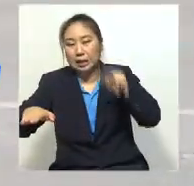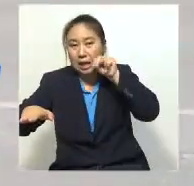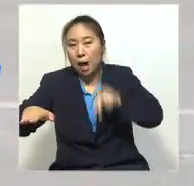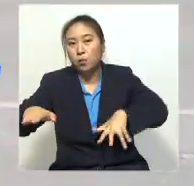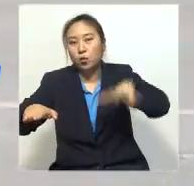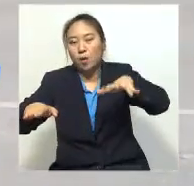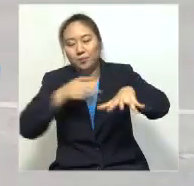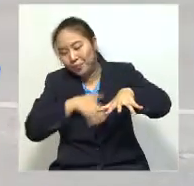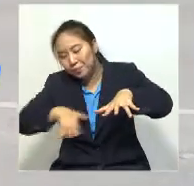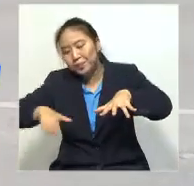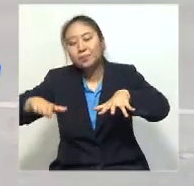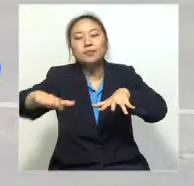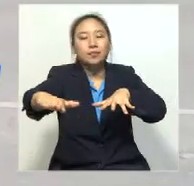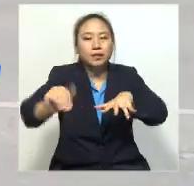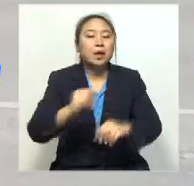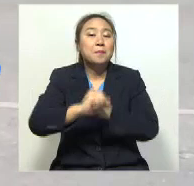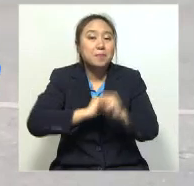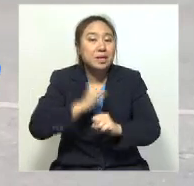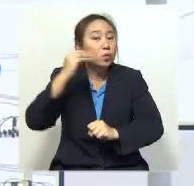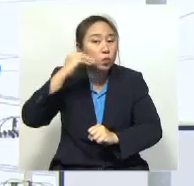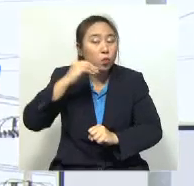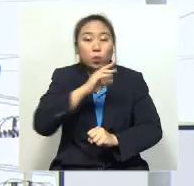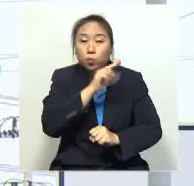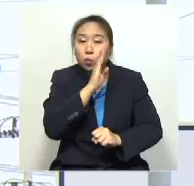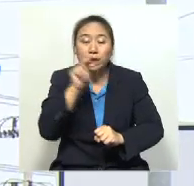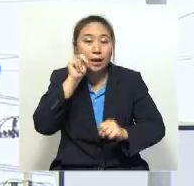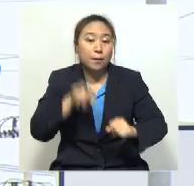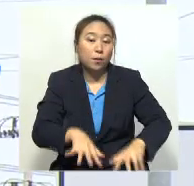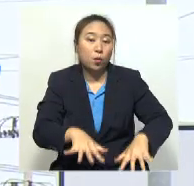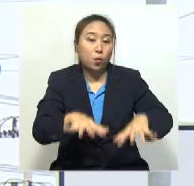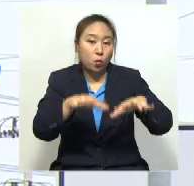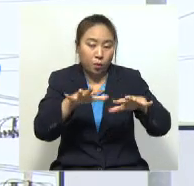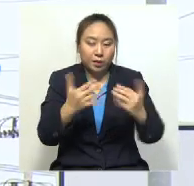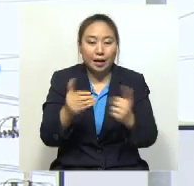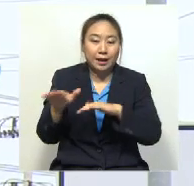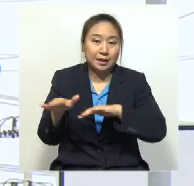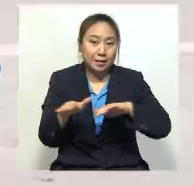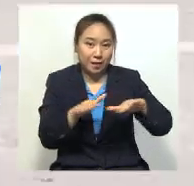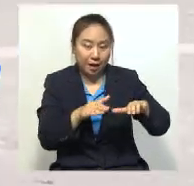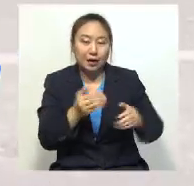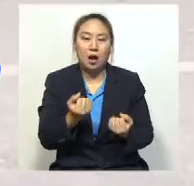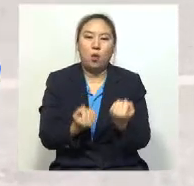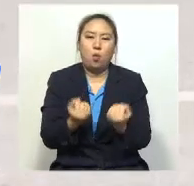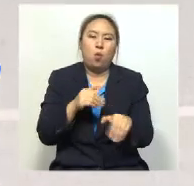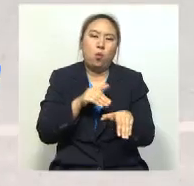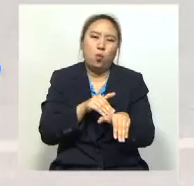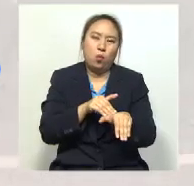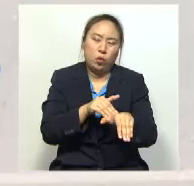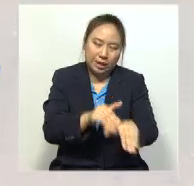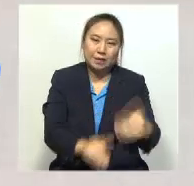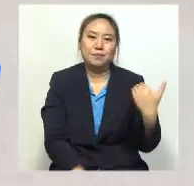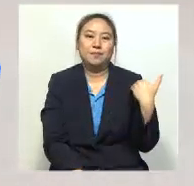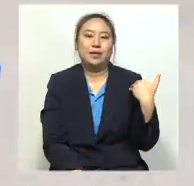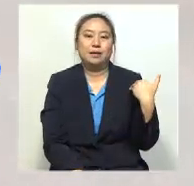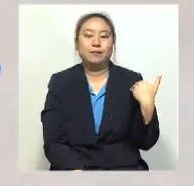มขังและอย่างที่ผ่านมาทุกๆปีเวลาน้ำท่วมขึ้นอย่างฉับพลันเนี่ยบางทีทำให้เรื่องของการเตรียมการและทำให้การจราจรติดขัดทั้งเส้นเลย ใ